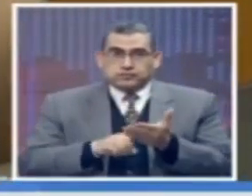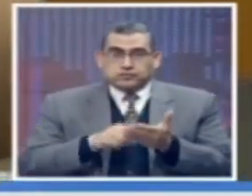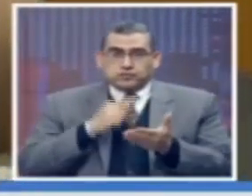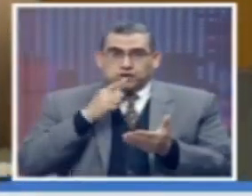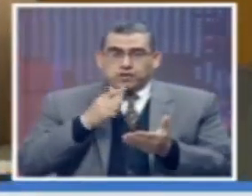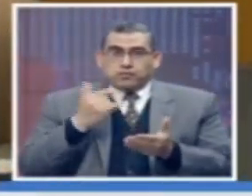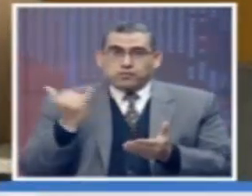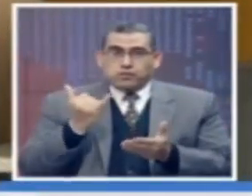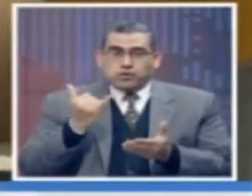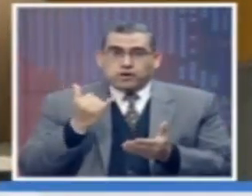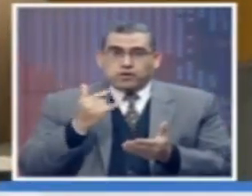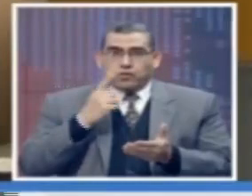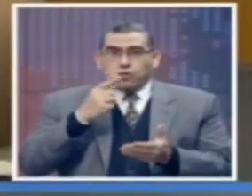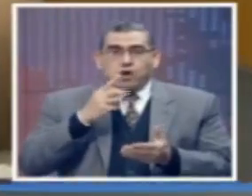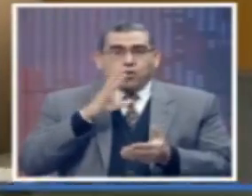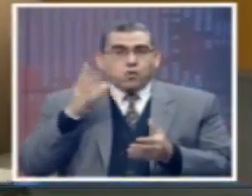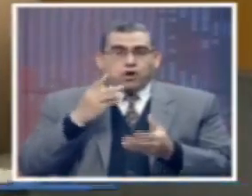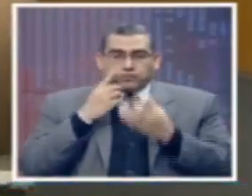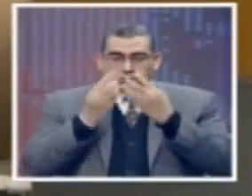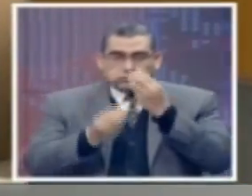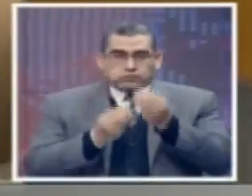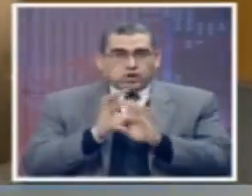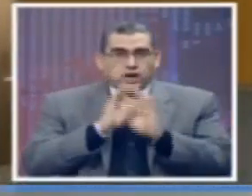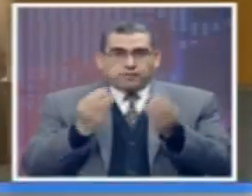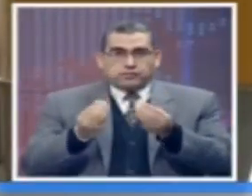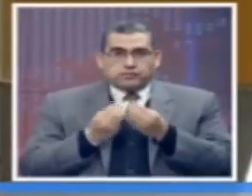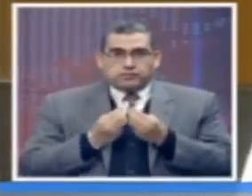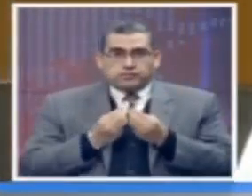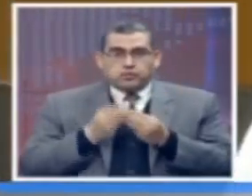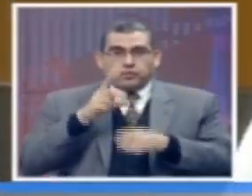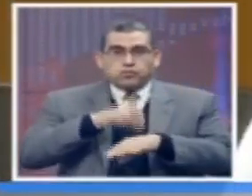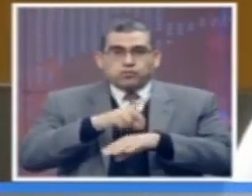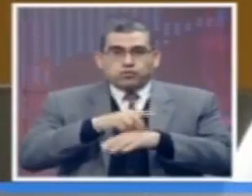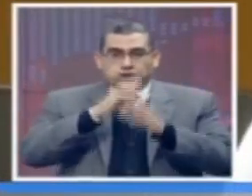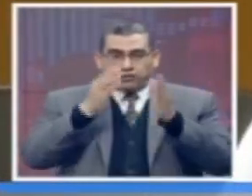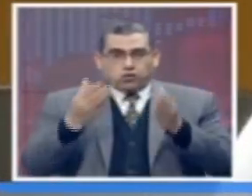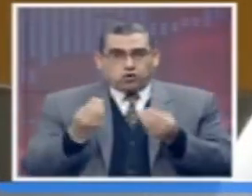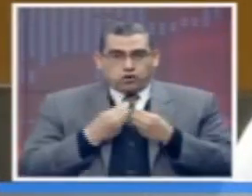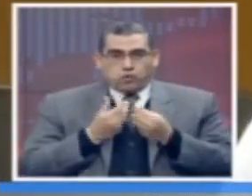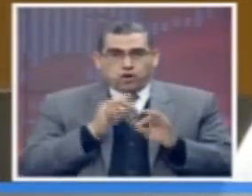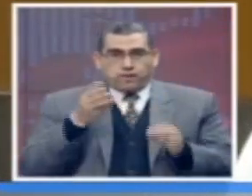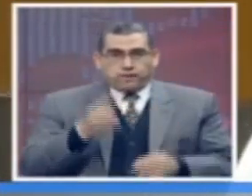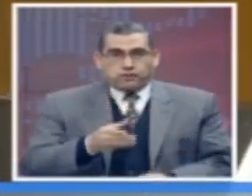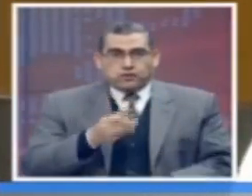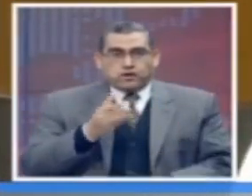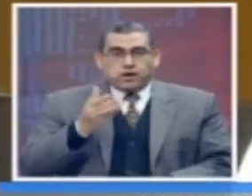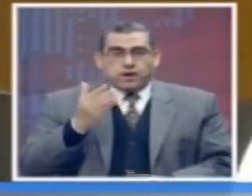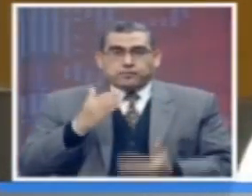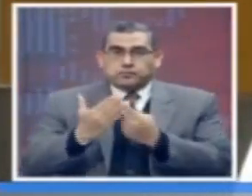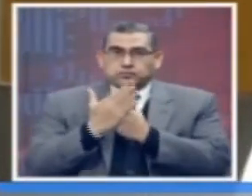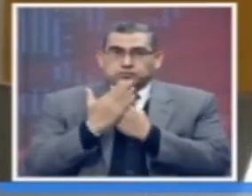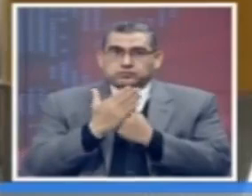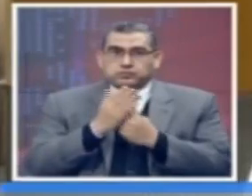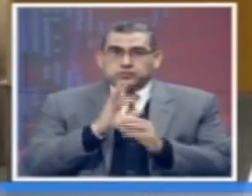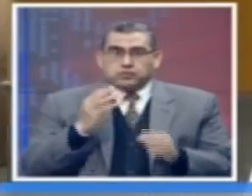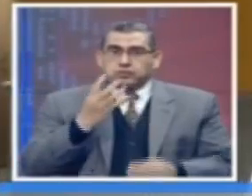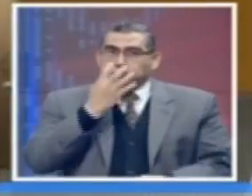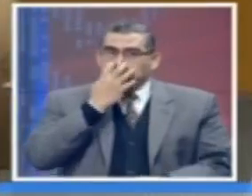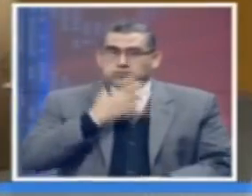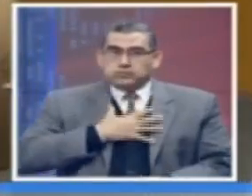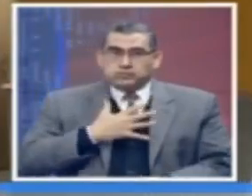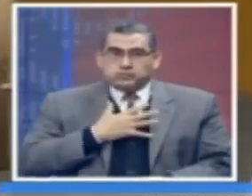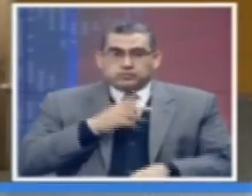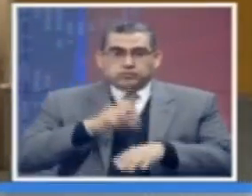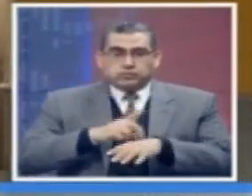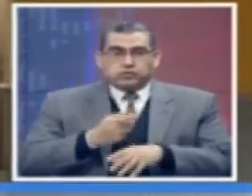تدخر شيئا إلا كل شيء فيها في المستشفى من دعم من الأجهزة ومن دعم من